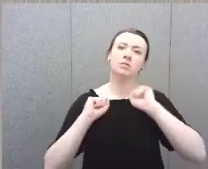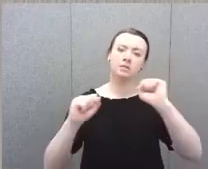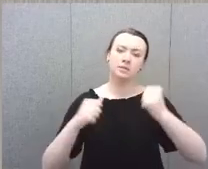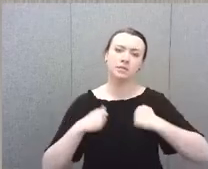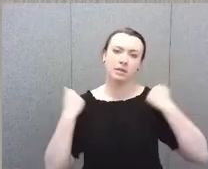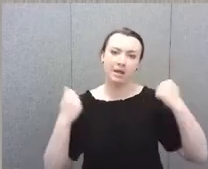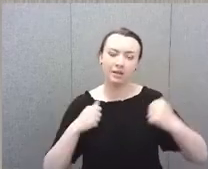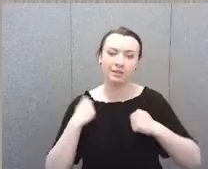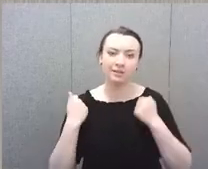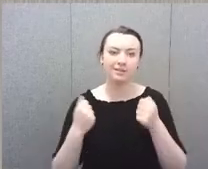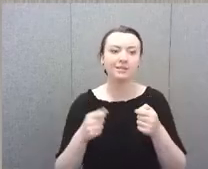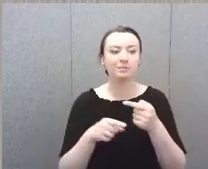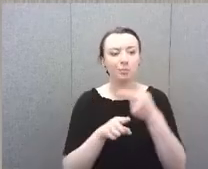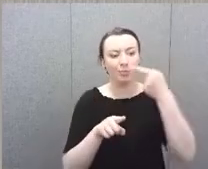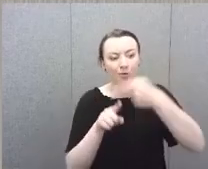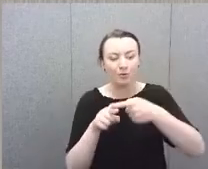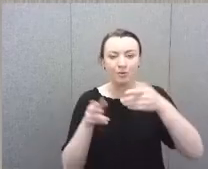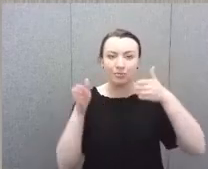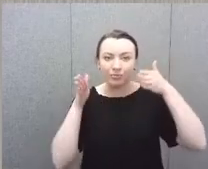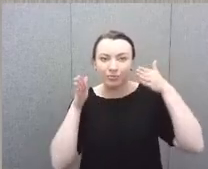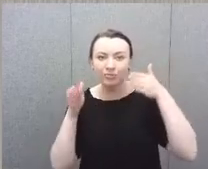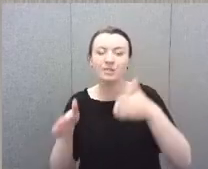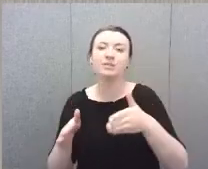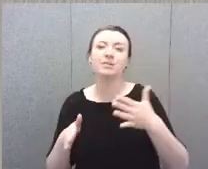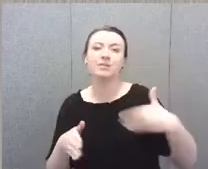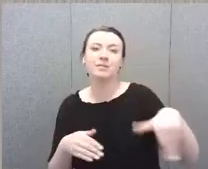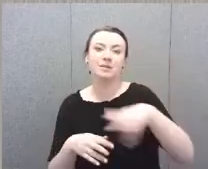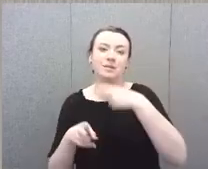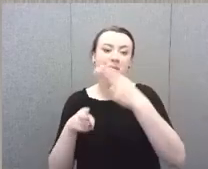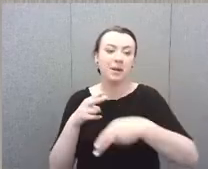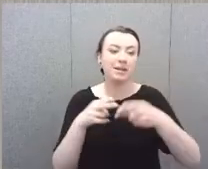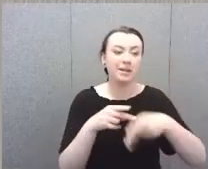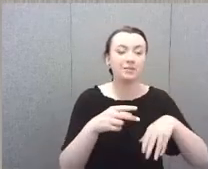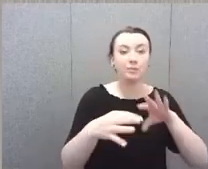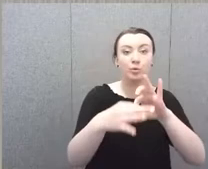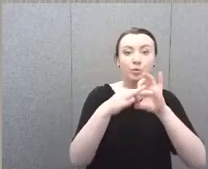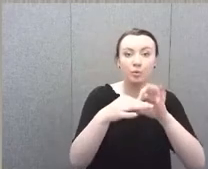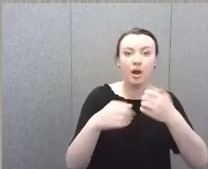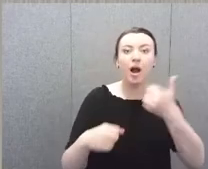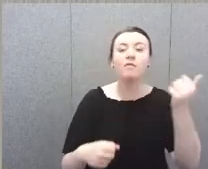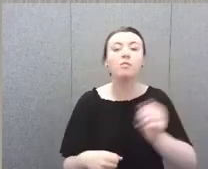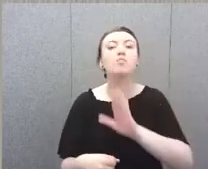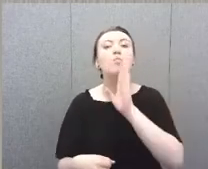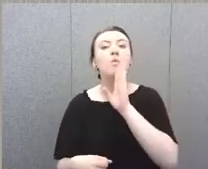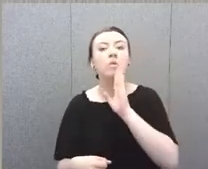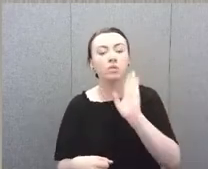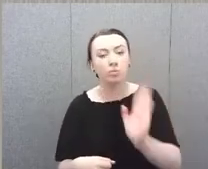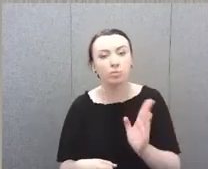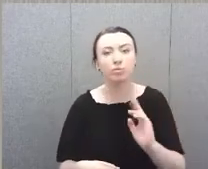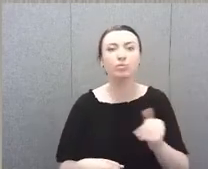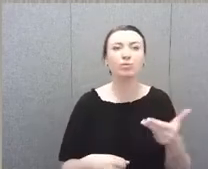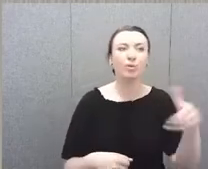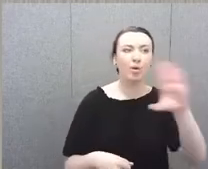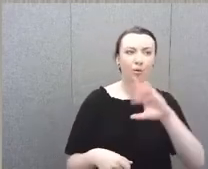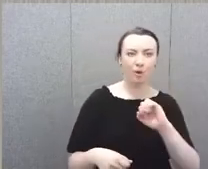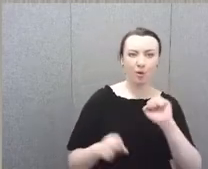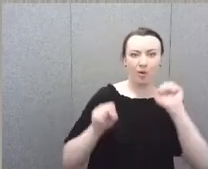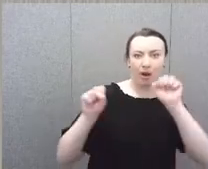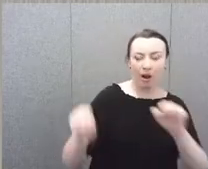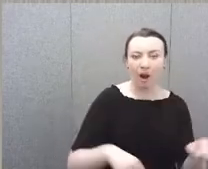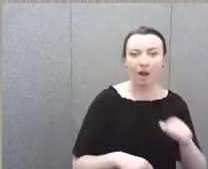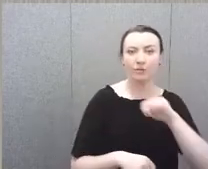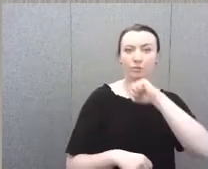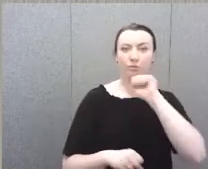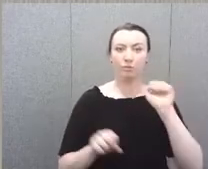заснуть на лаврах и еще больше сосредотачиваться для того, чтобы женщины получили